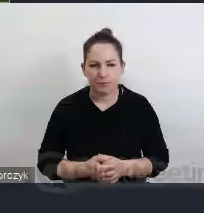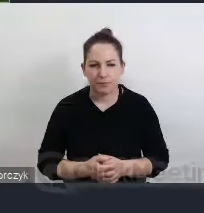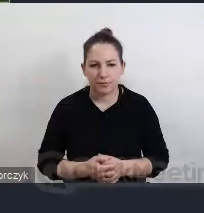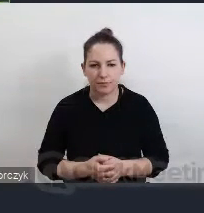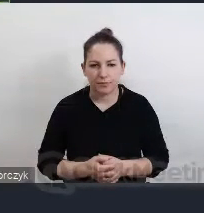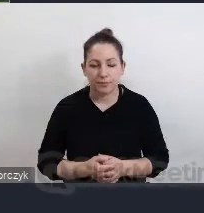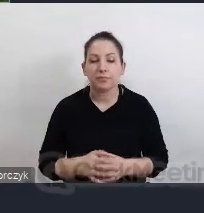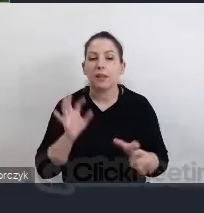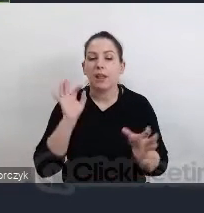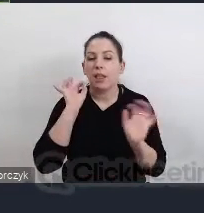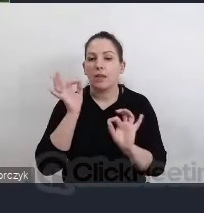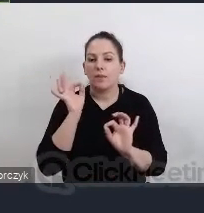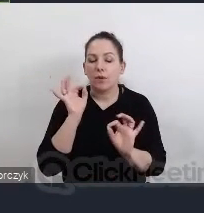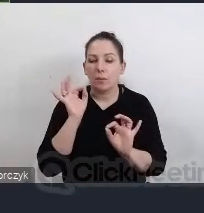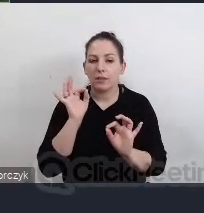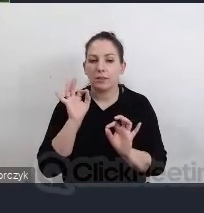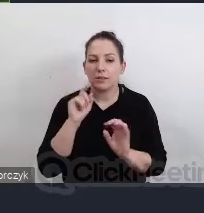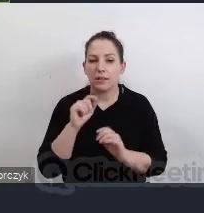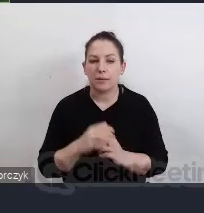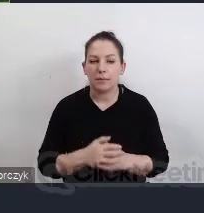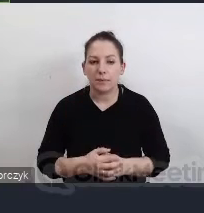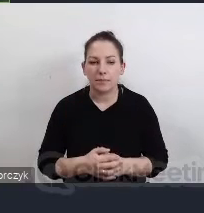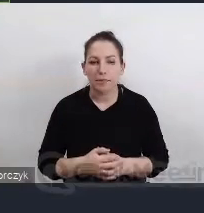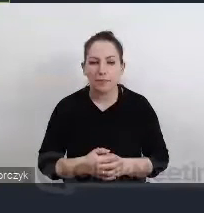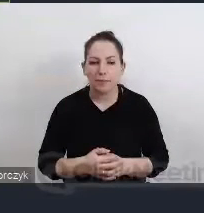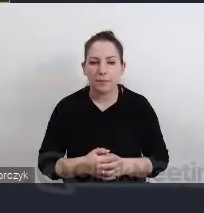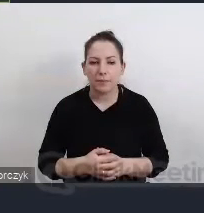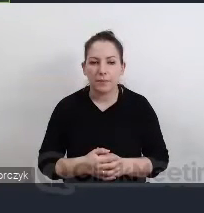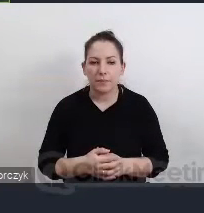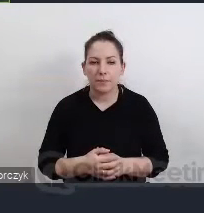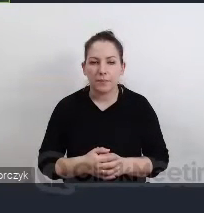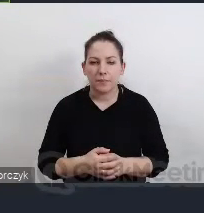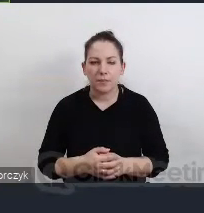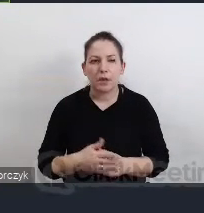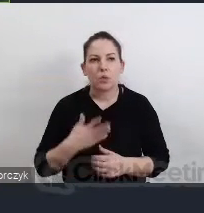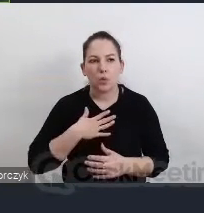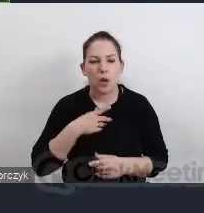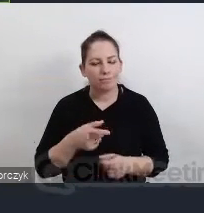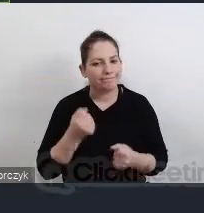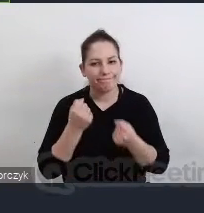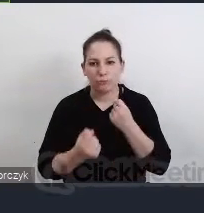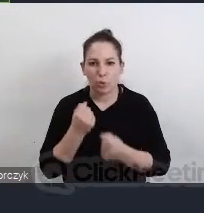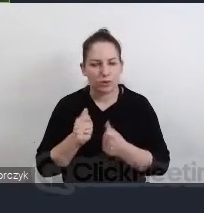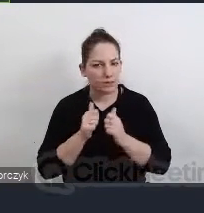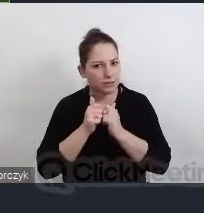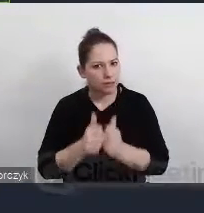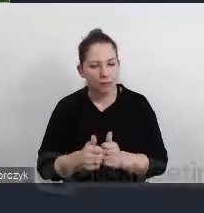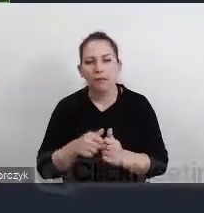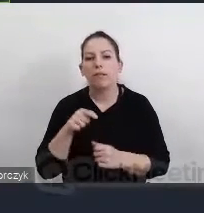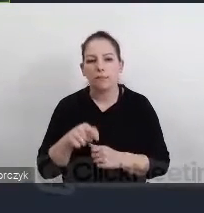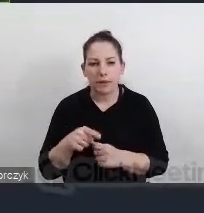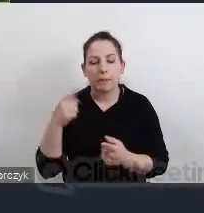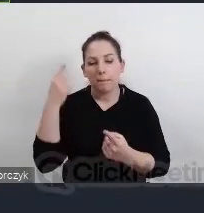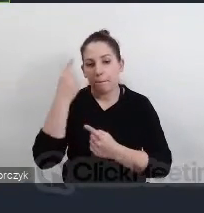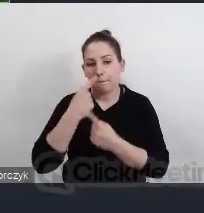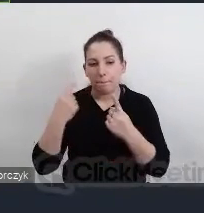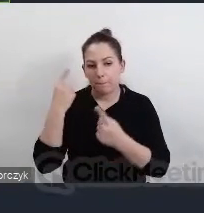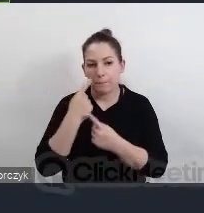te dane, które jakby stoimy przed dużymi wyzwaniami w tej dziedzinie i tutaj myślę, że